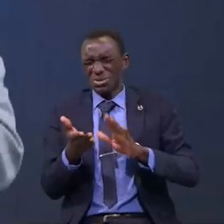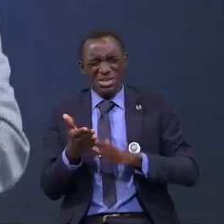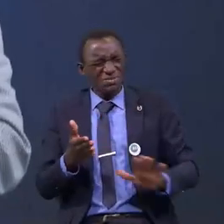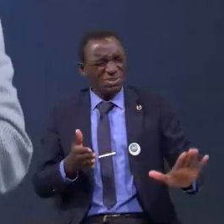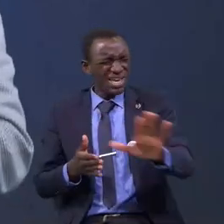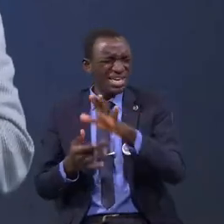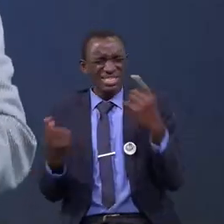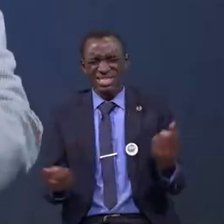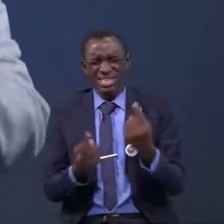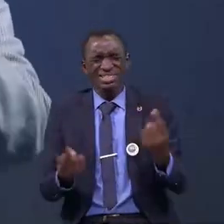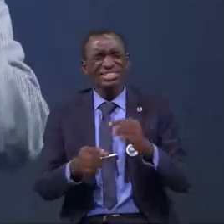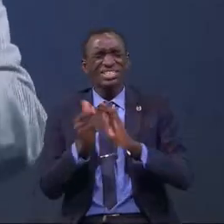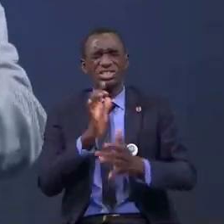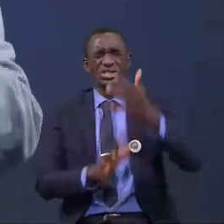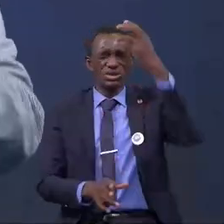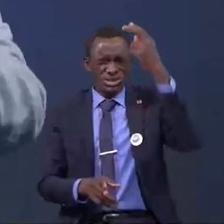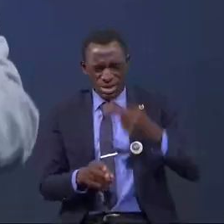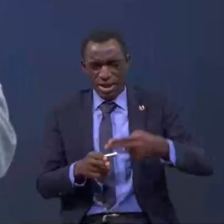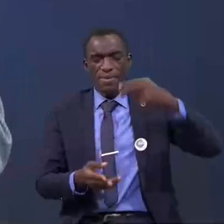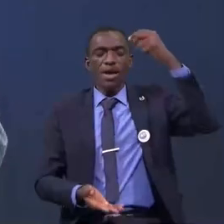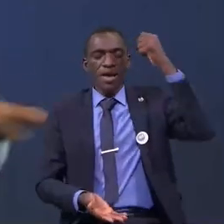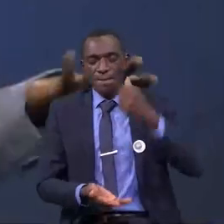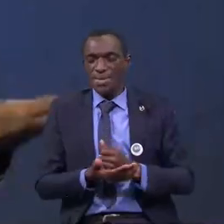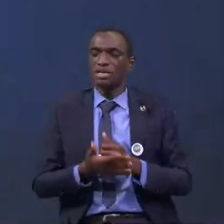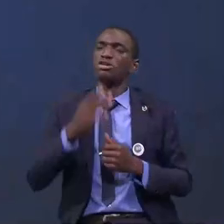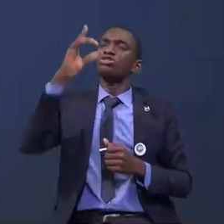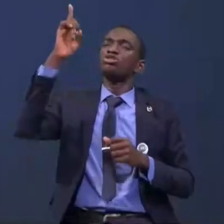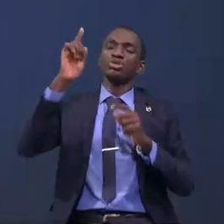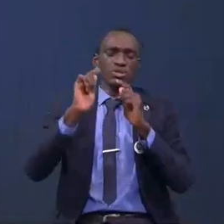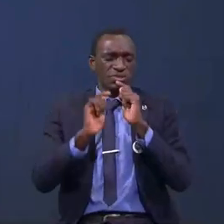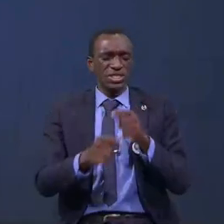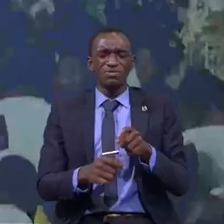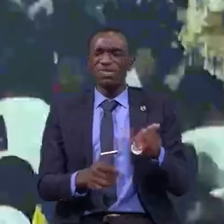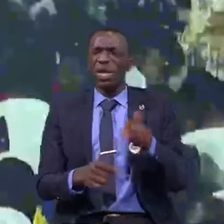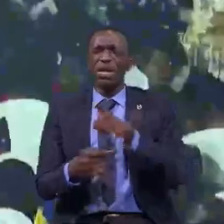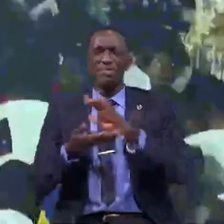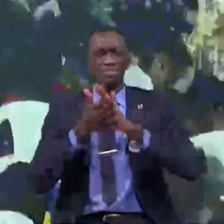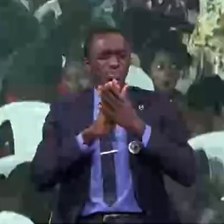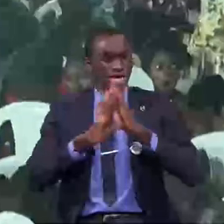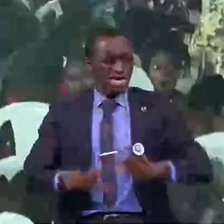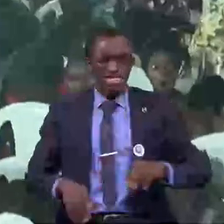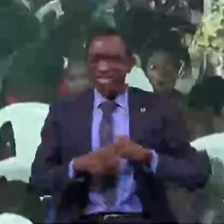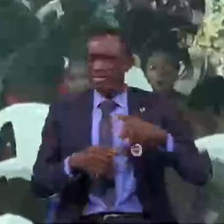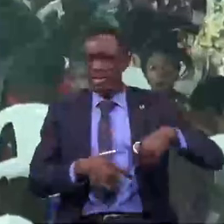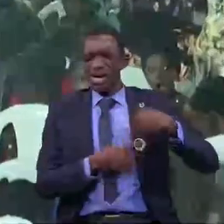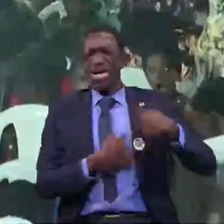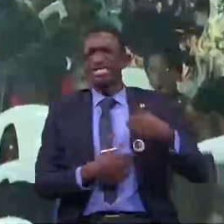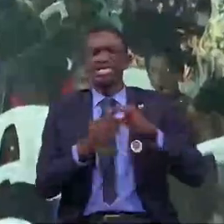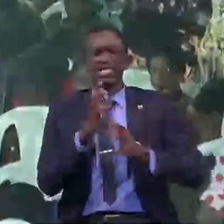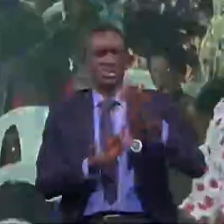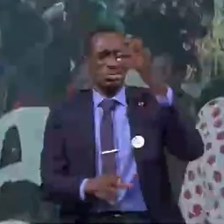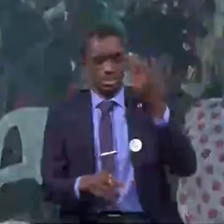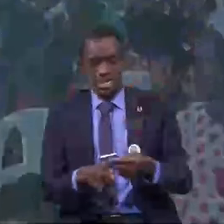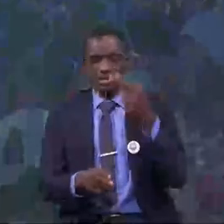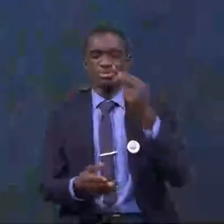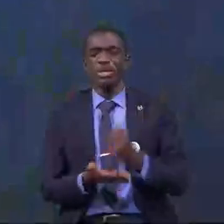pardonne le péché au nom de Jésus. dans la paix dans leur cœur au nom de